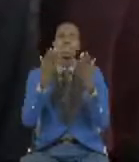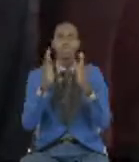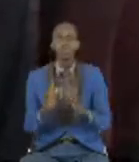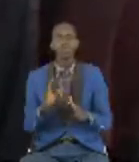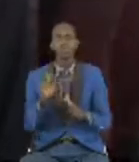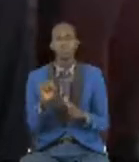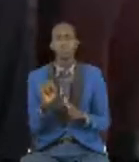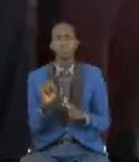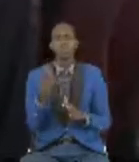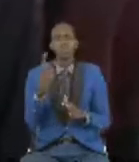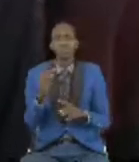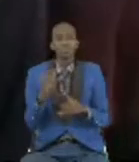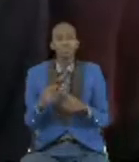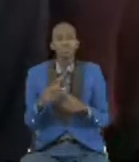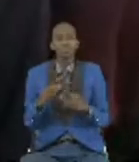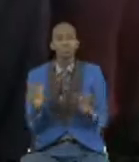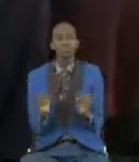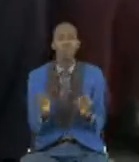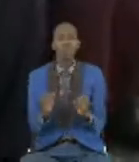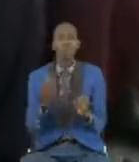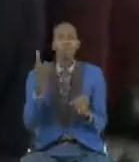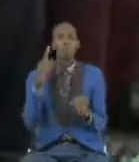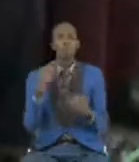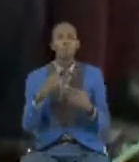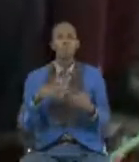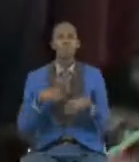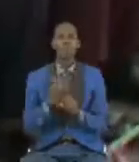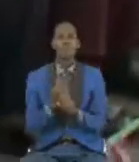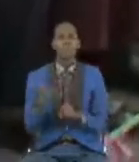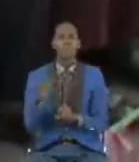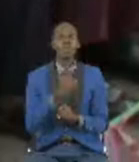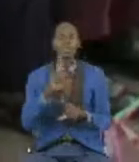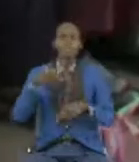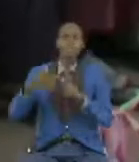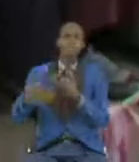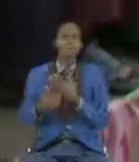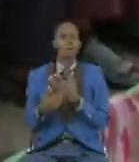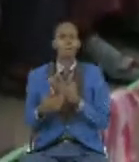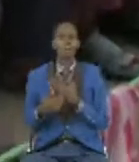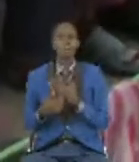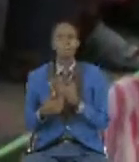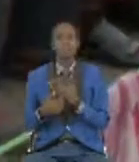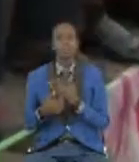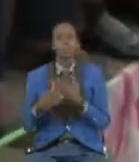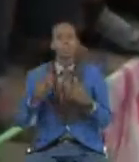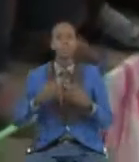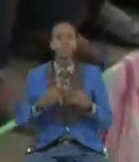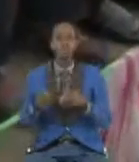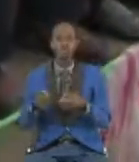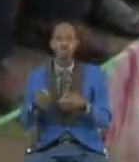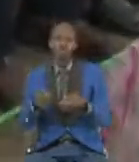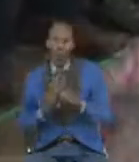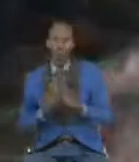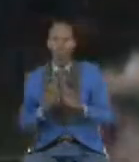les menaces des... et visaient à les ramener dans leur petit